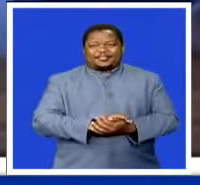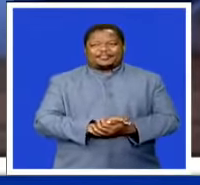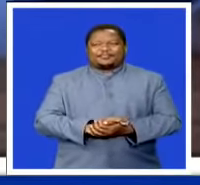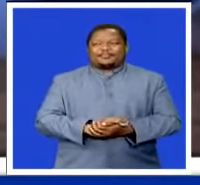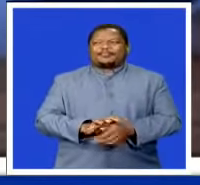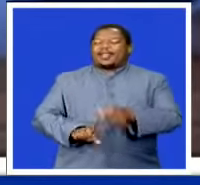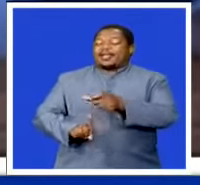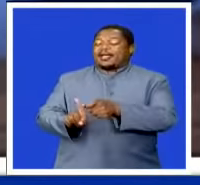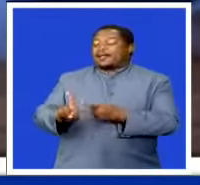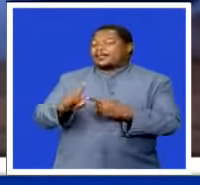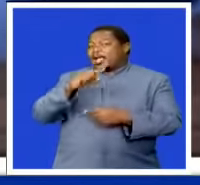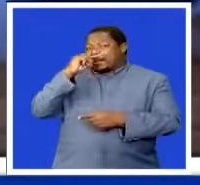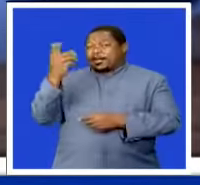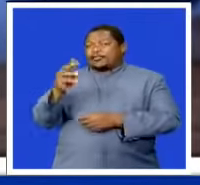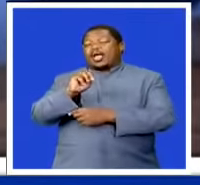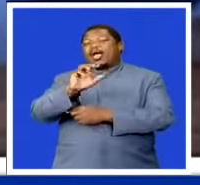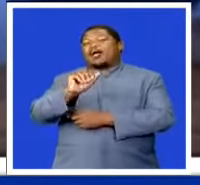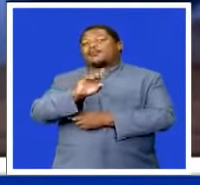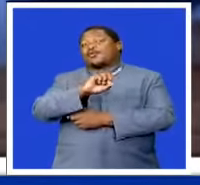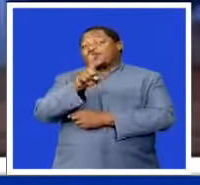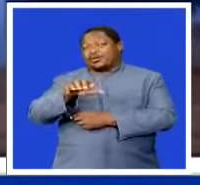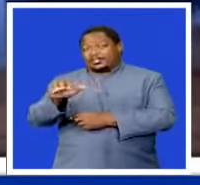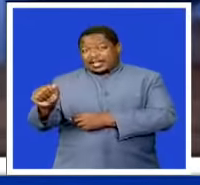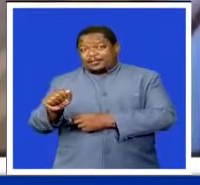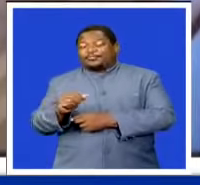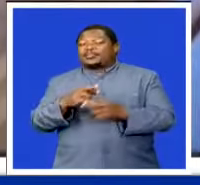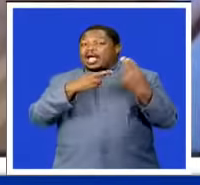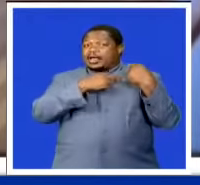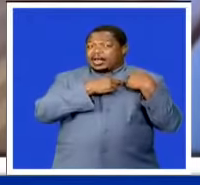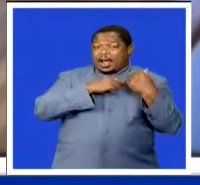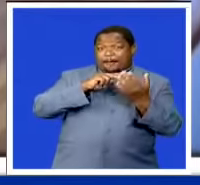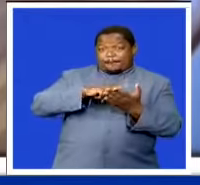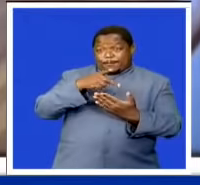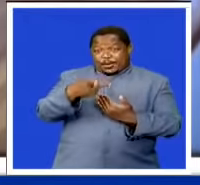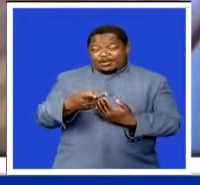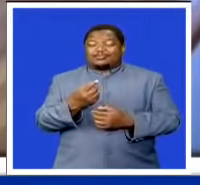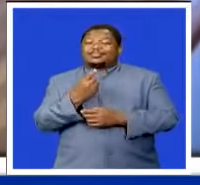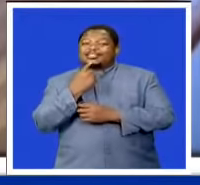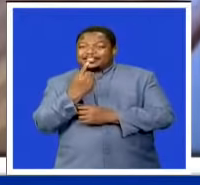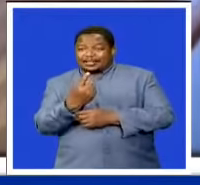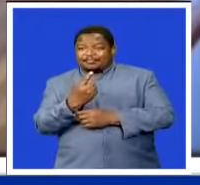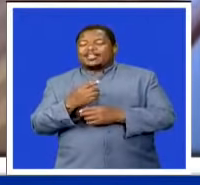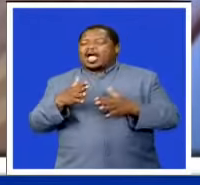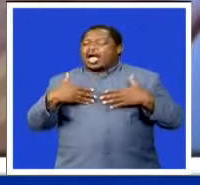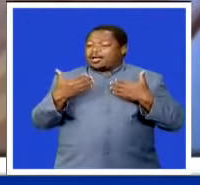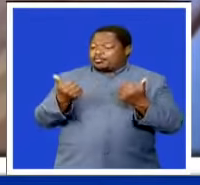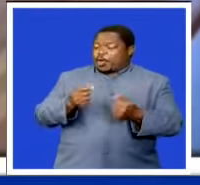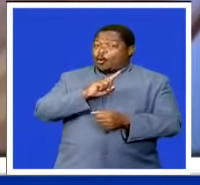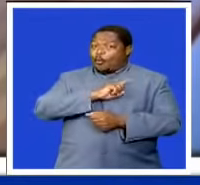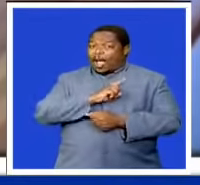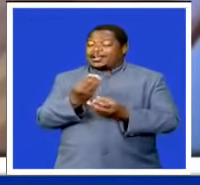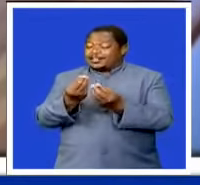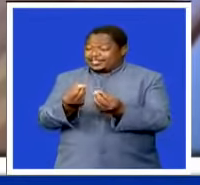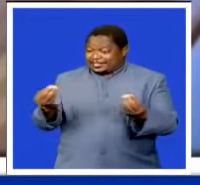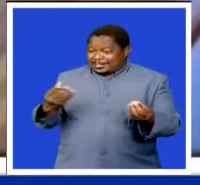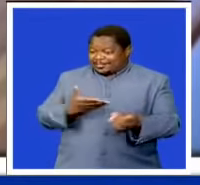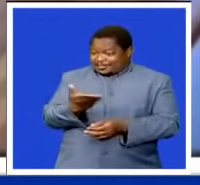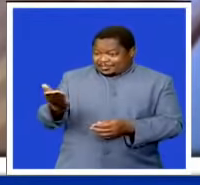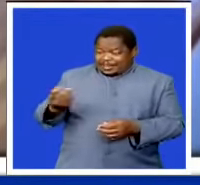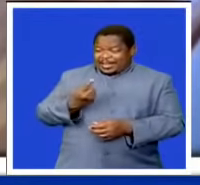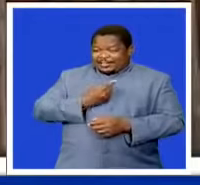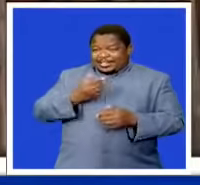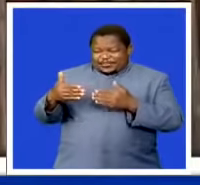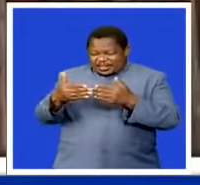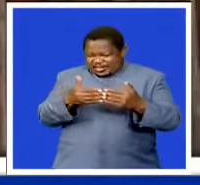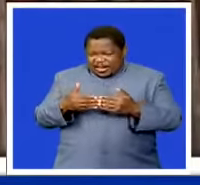ukuthi batiphethe kahle nokuthi etinhlelo litawusita ngekuthi abantwana bakhone kutimela bende netincumo